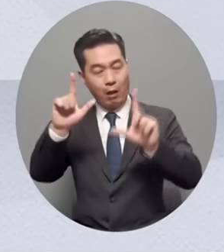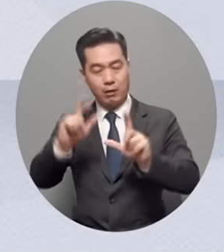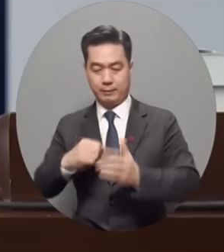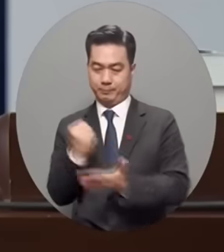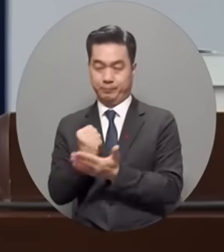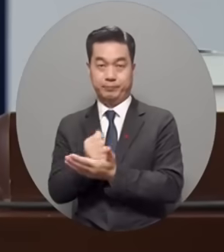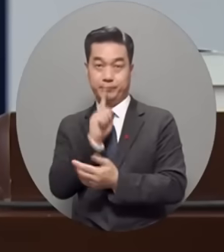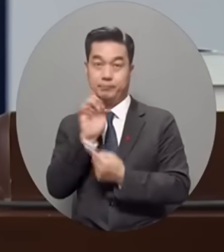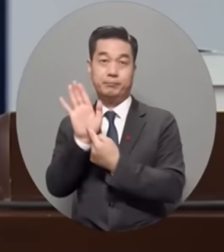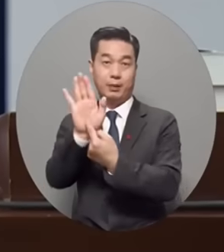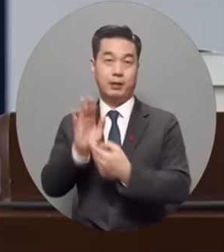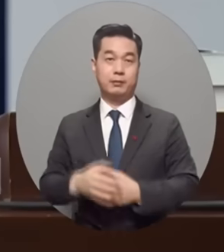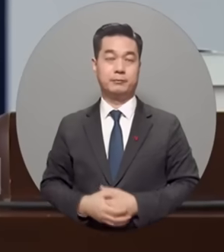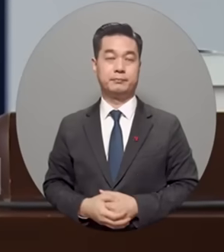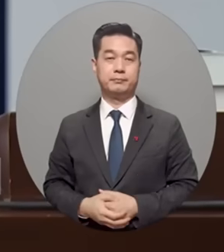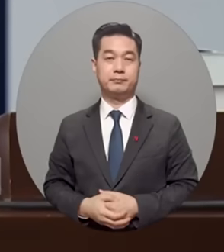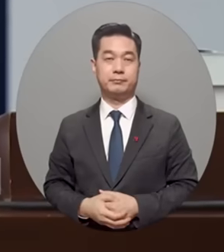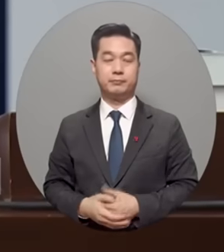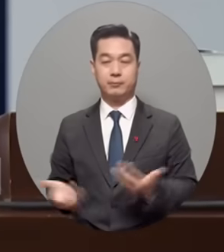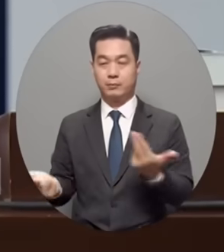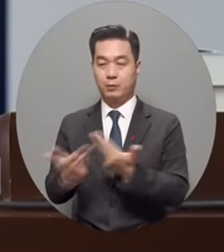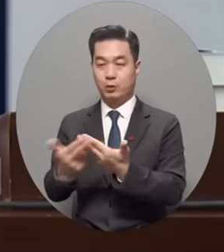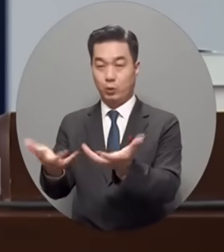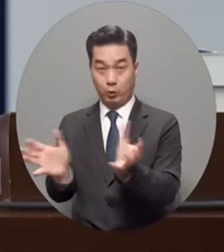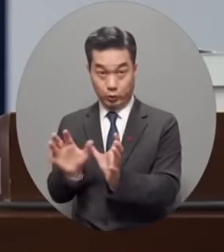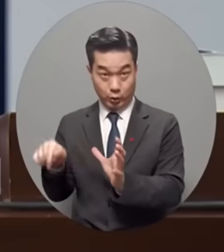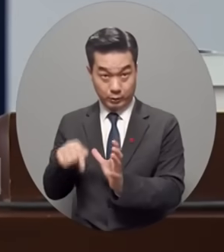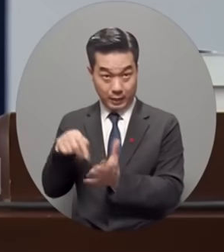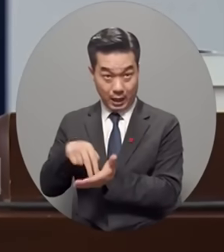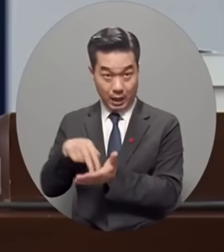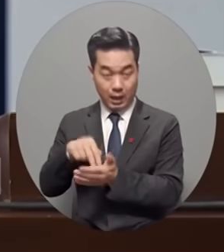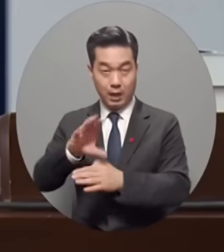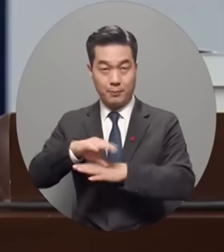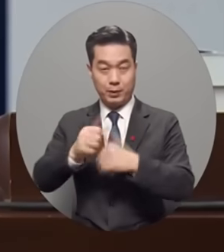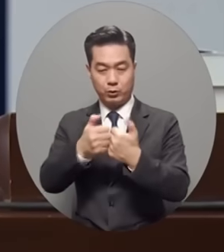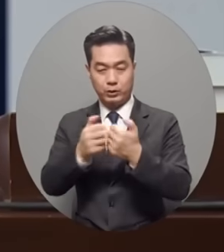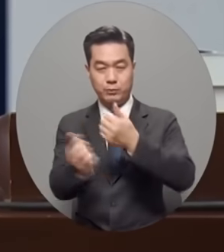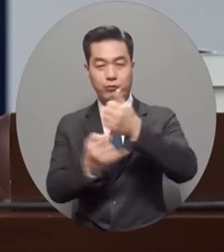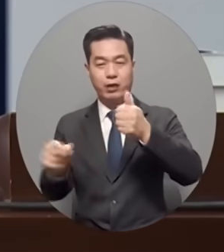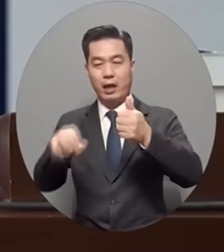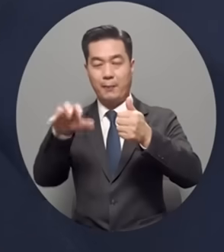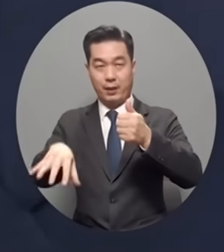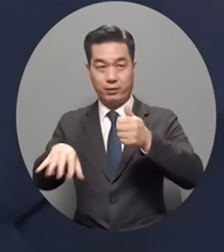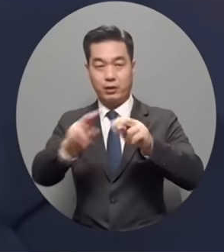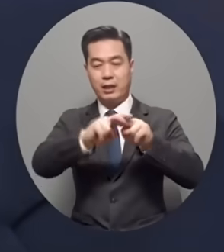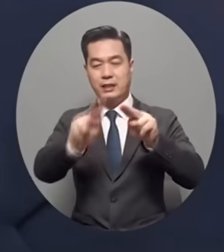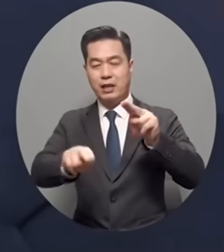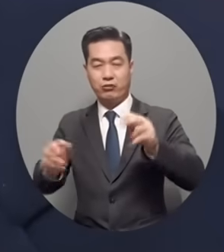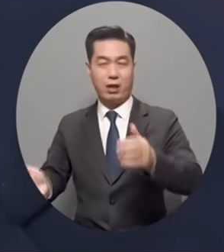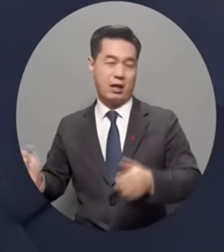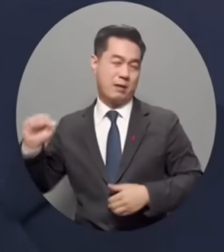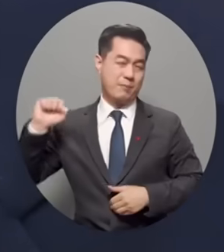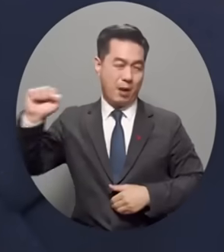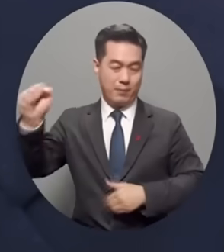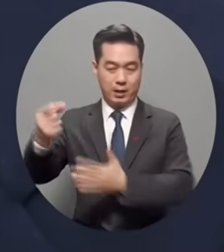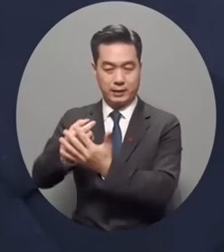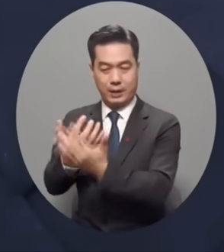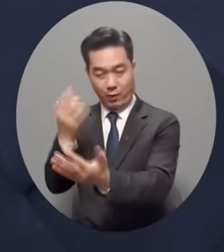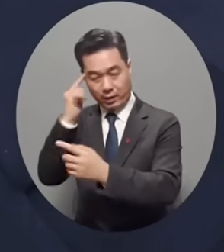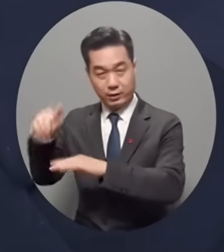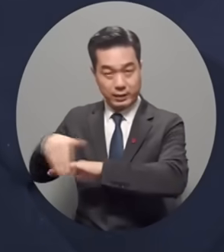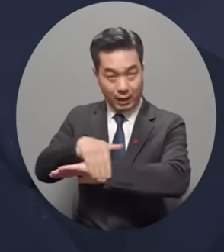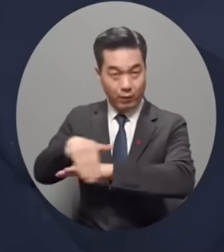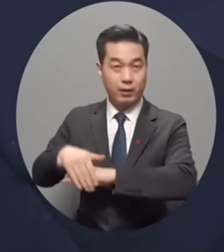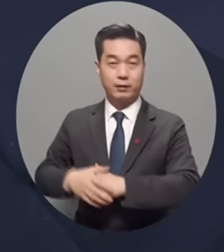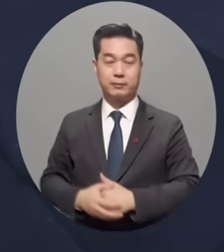비판했습니다. 노조 측은 내일 오전 방심위 앞에서 류 위원장의 사퇴를 촉구하는 기자회견을 열 계획이라고